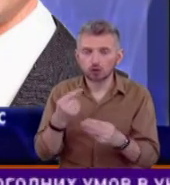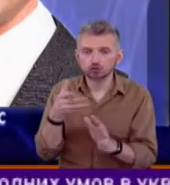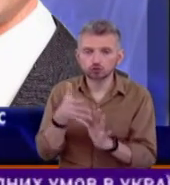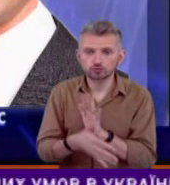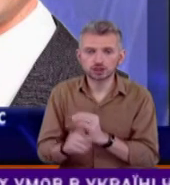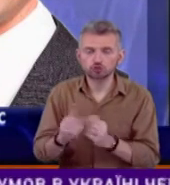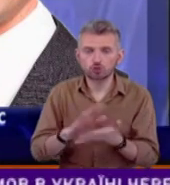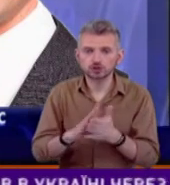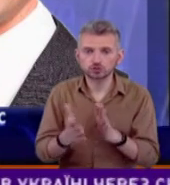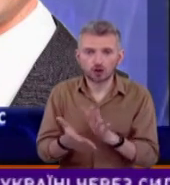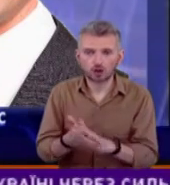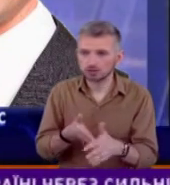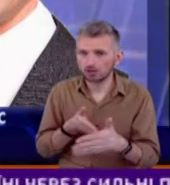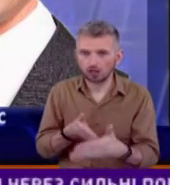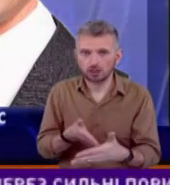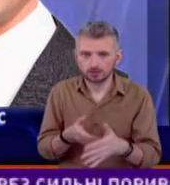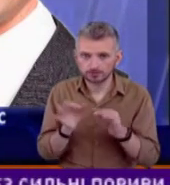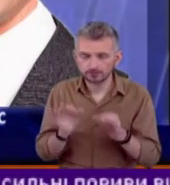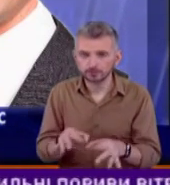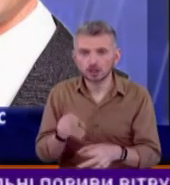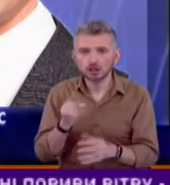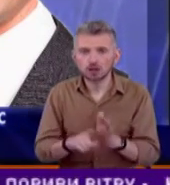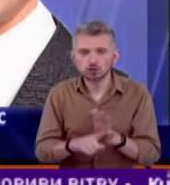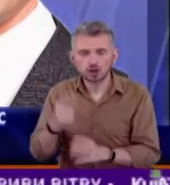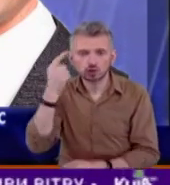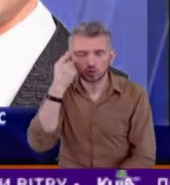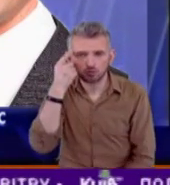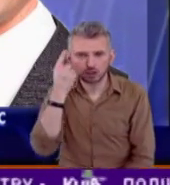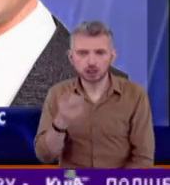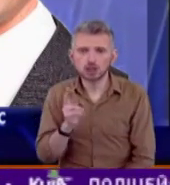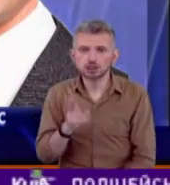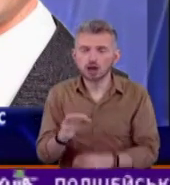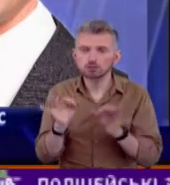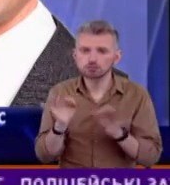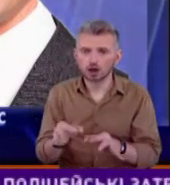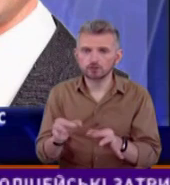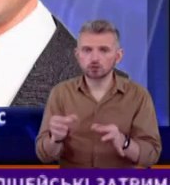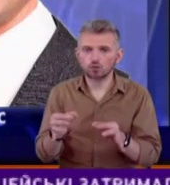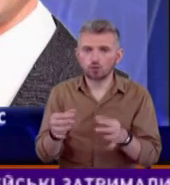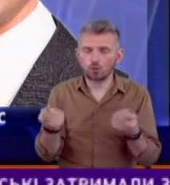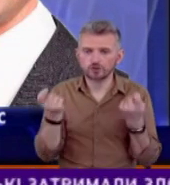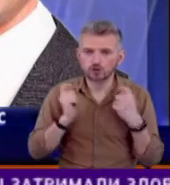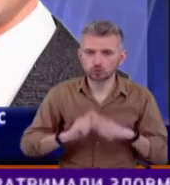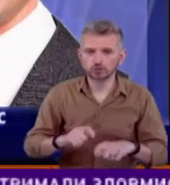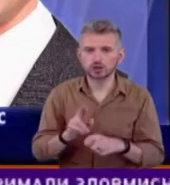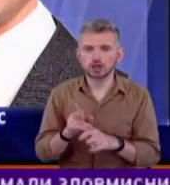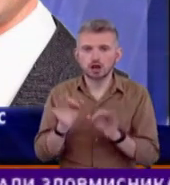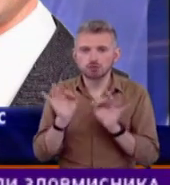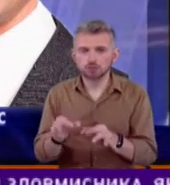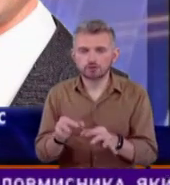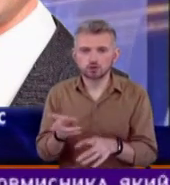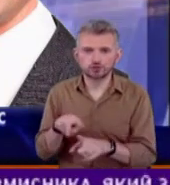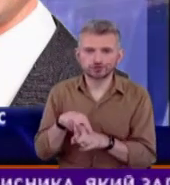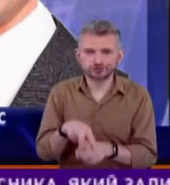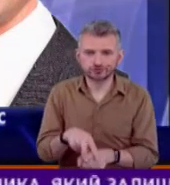що ситуація безвихідна, так, то ти починаєш думати, як правильно одягнутися, як правильно здійснити